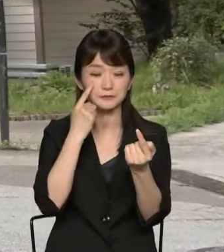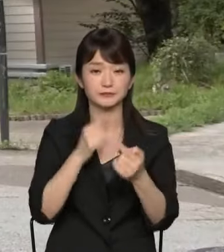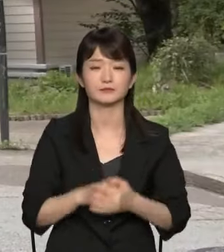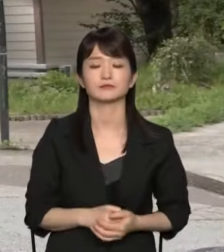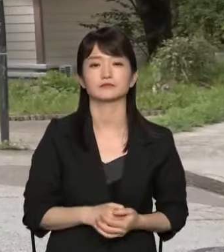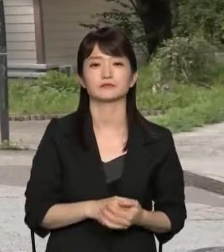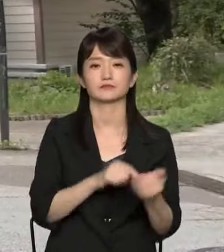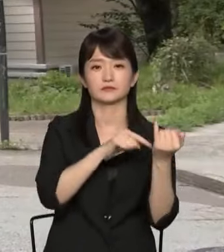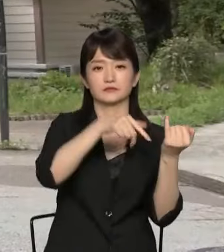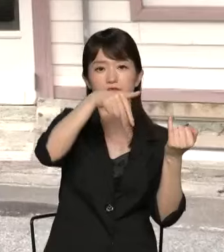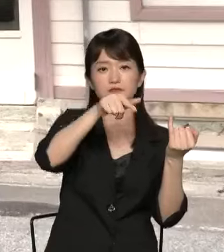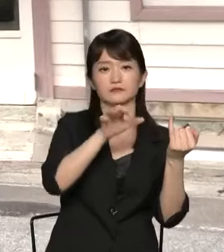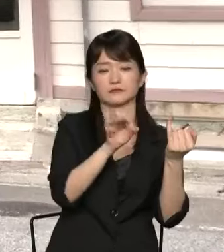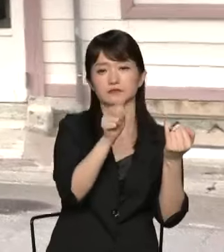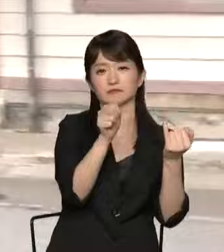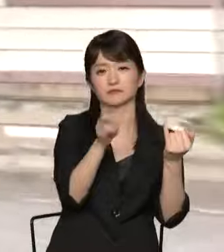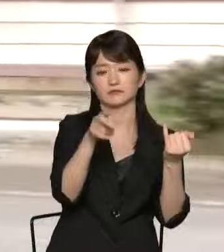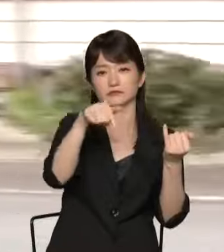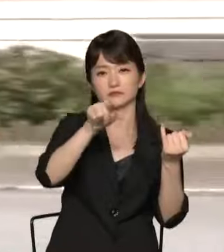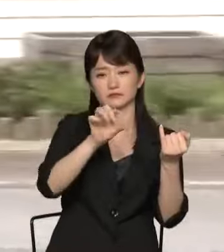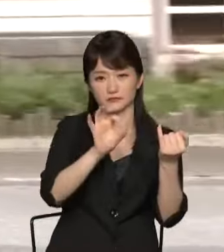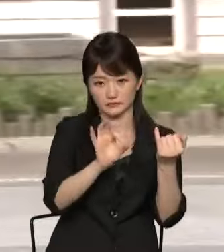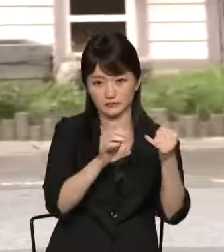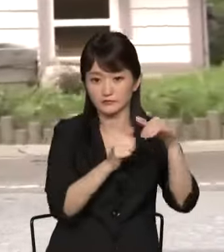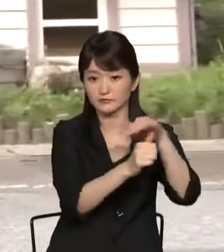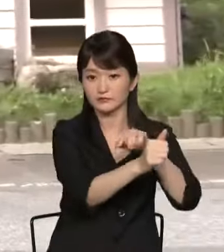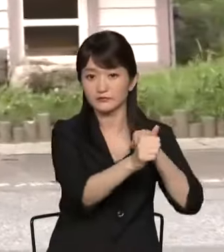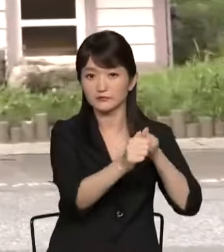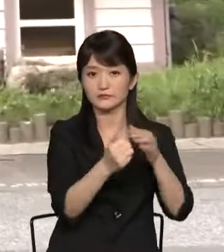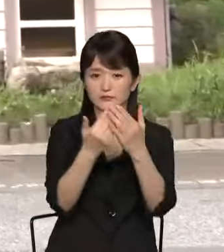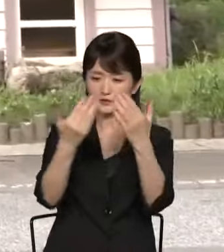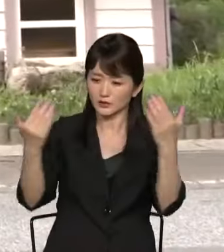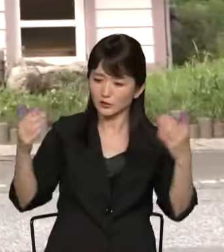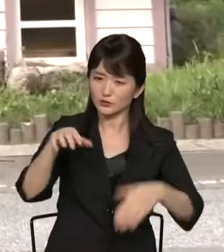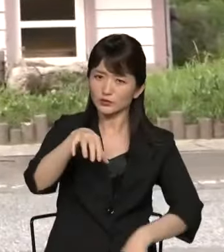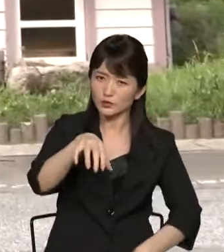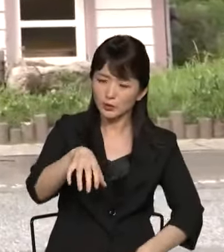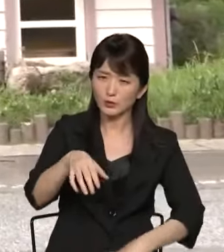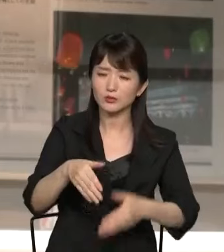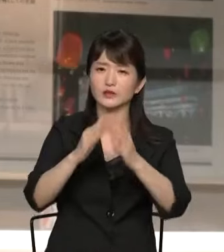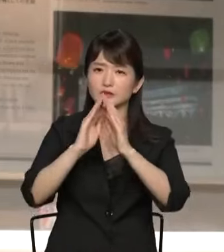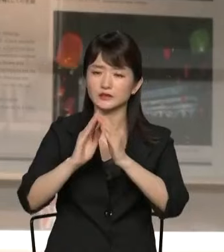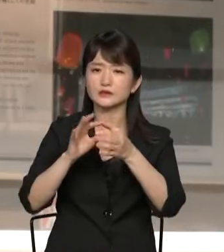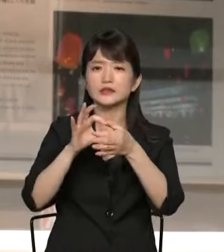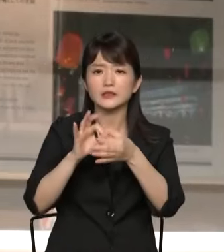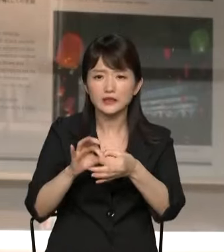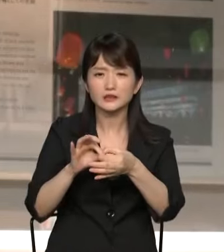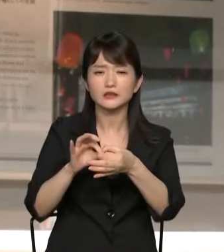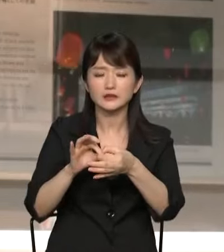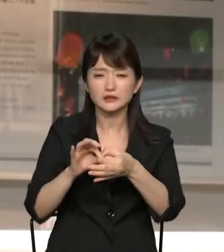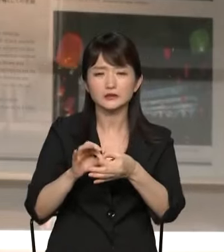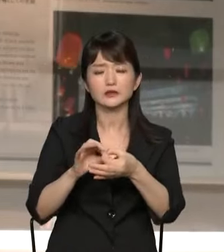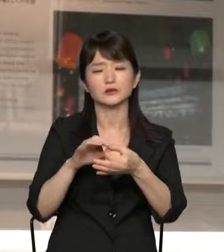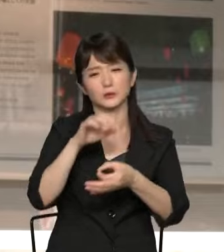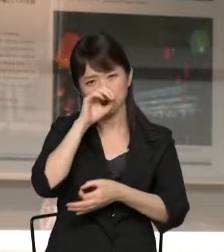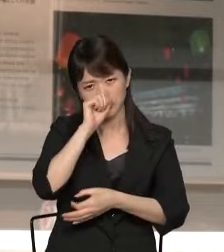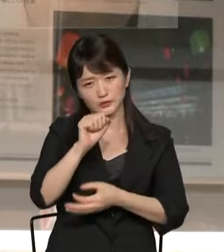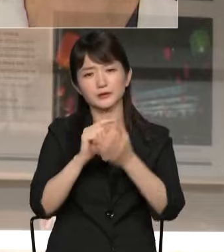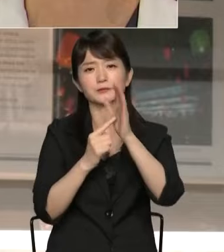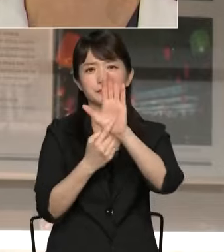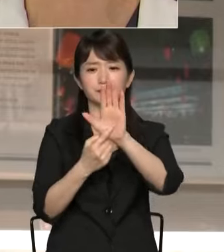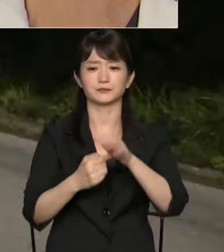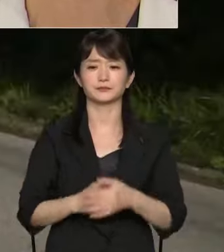정혜경 일제강제동원 평화연구회 대표는 전시공간 설치라는 구체적인 조치에 대해서는 한 발 나아갔다고 평가했습니다.